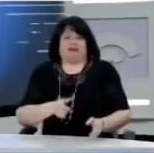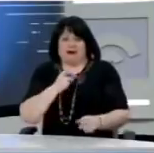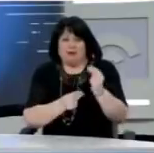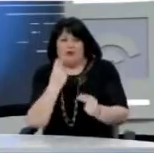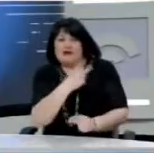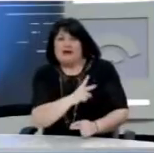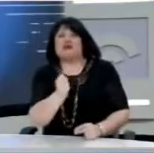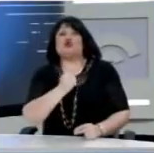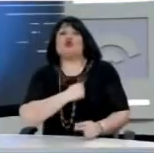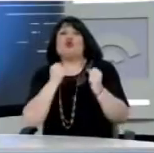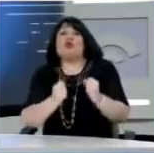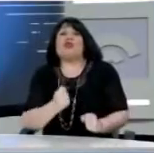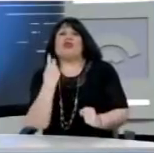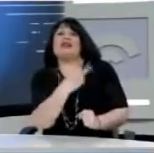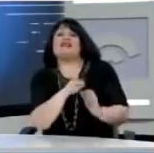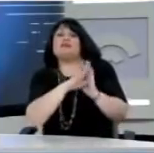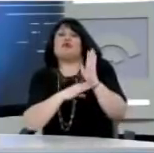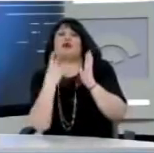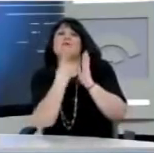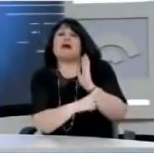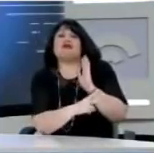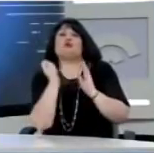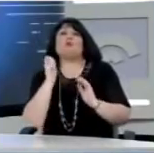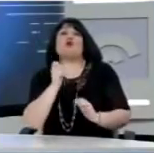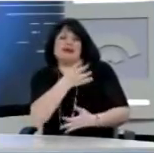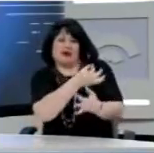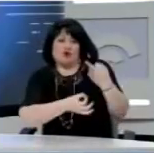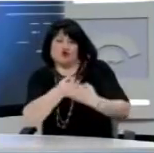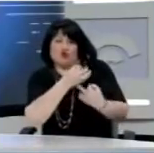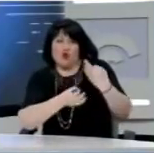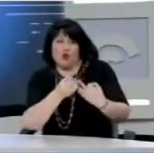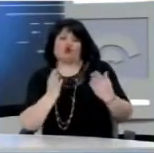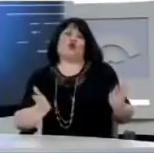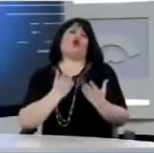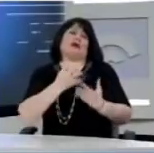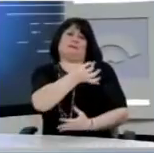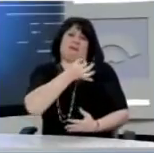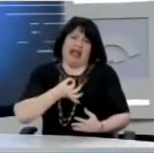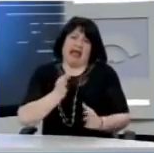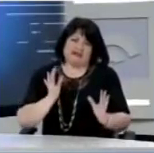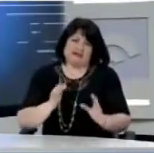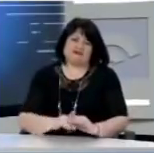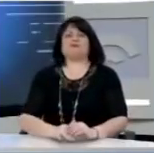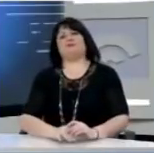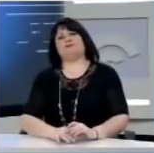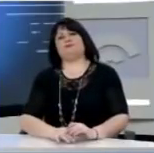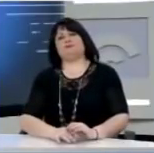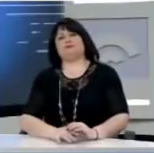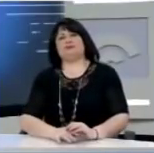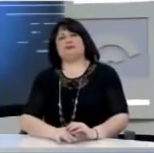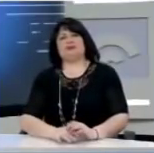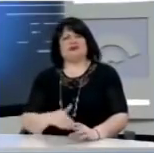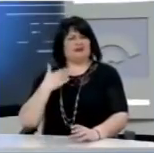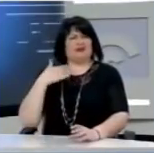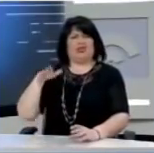θέση σας και το πρόγραμμά σας. Είναι ο πολιτικός σας λόγος, όταν αυτός αρθρώνεται, που είναι ένας λόγος απαξιωτικός